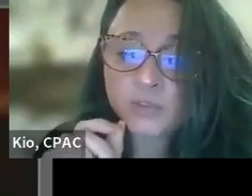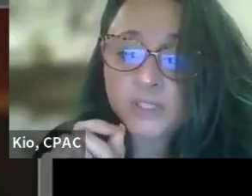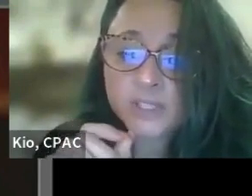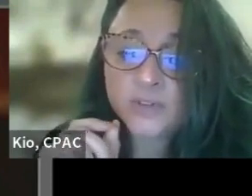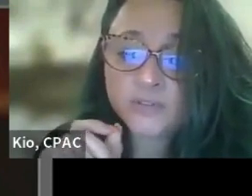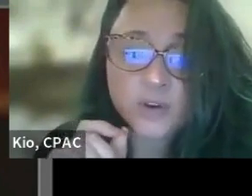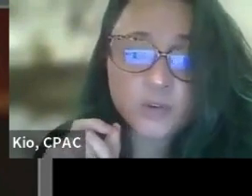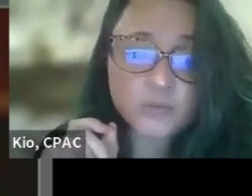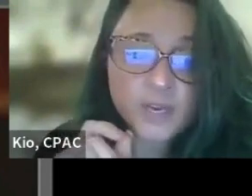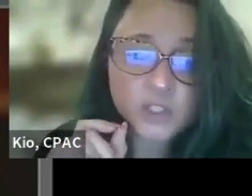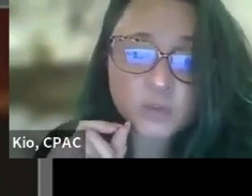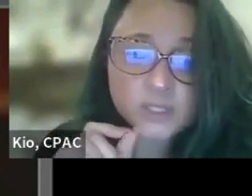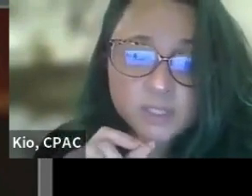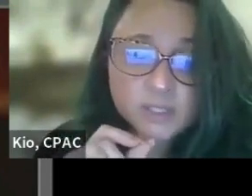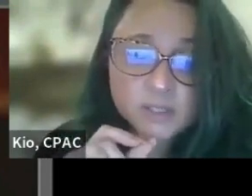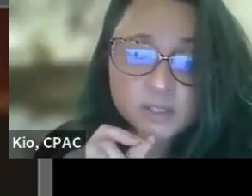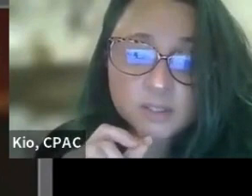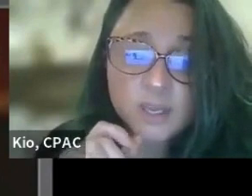我们想要谈一下